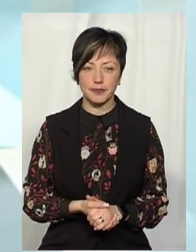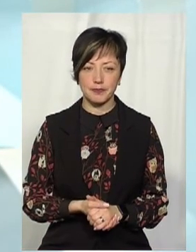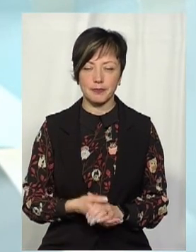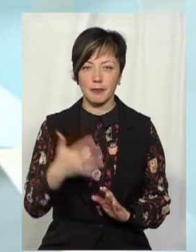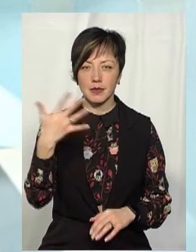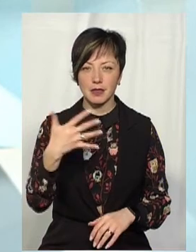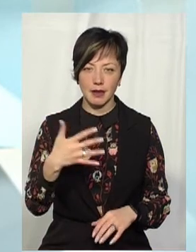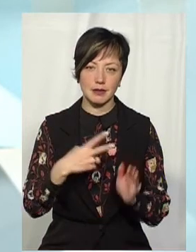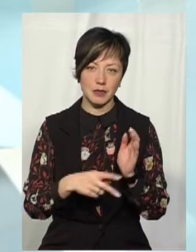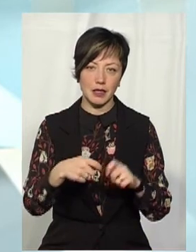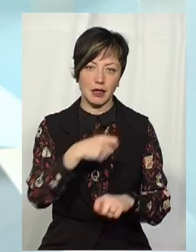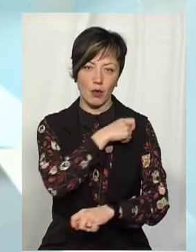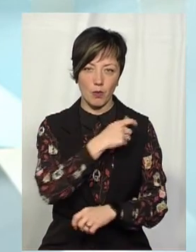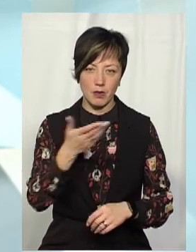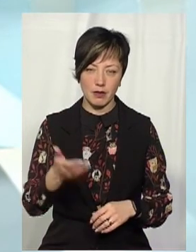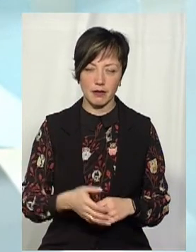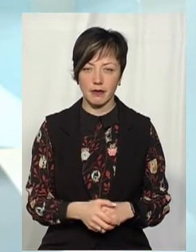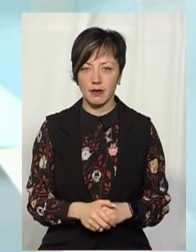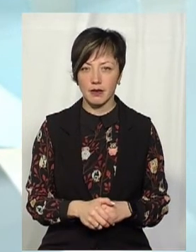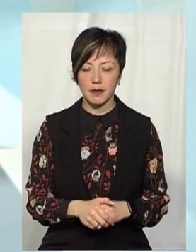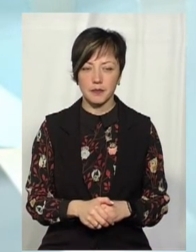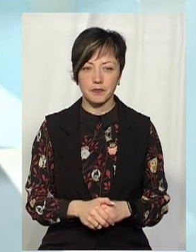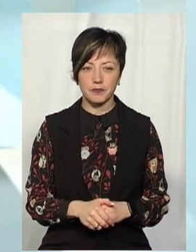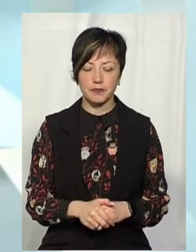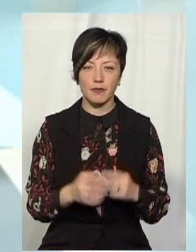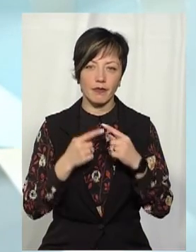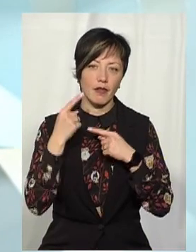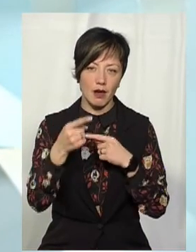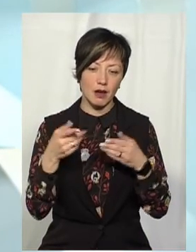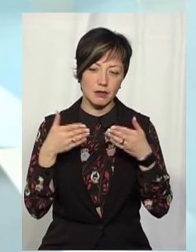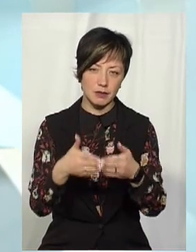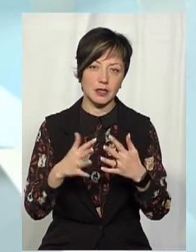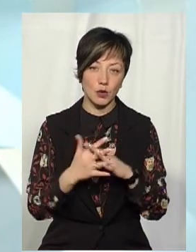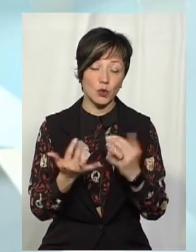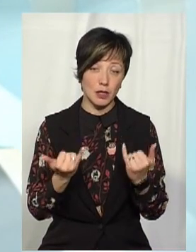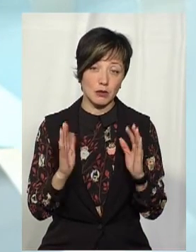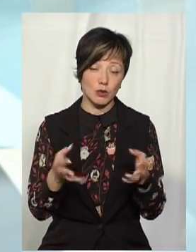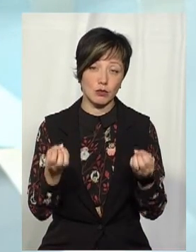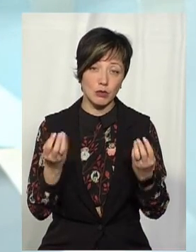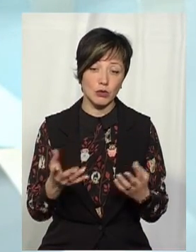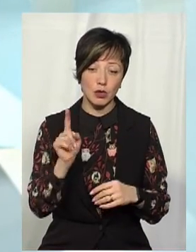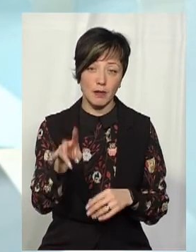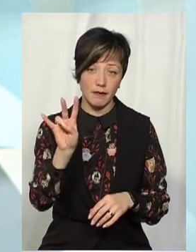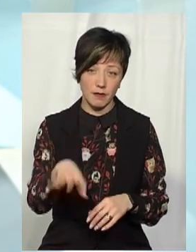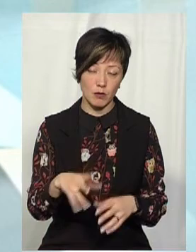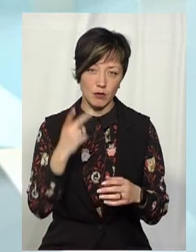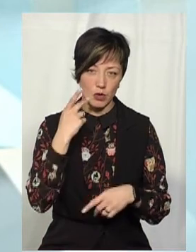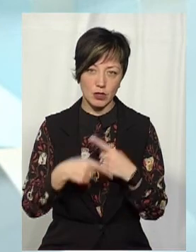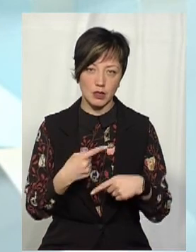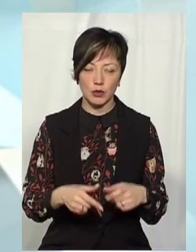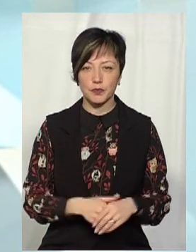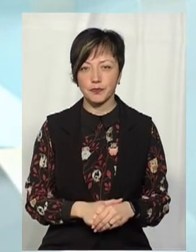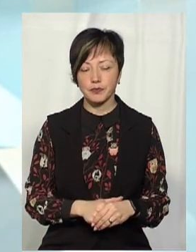скільки там 50 чи 70 кілометрів в те дальнє село, то зараз він буде просто там знаходитись